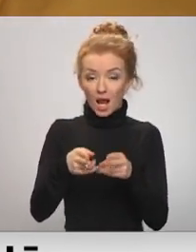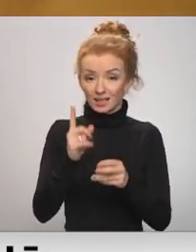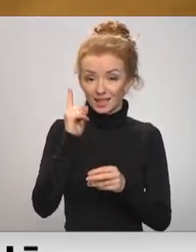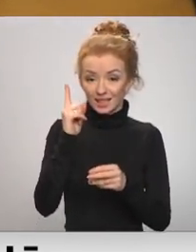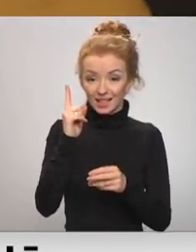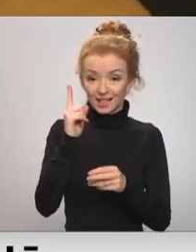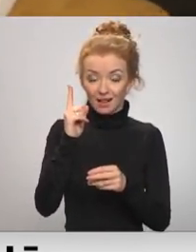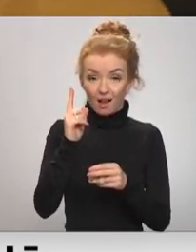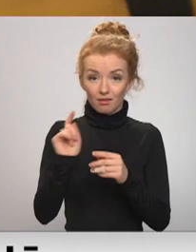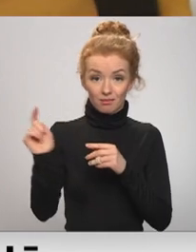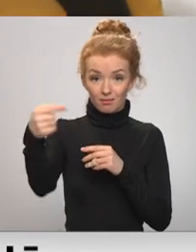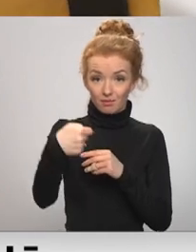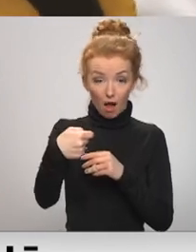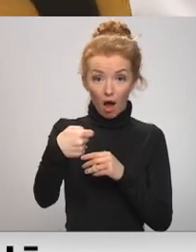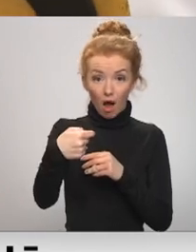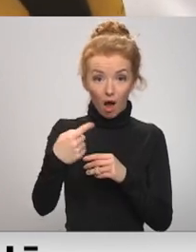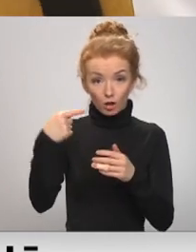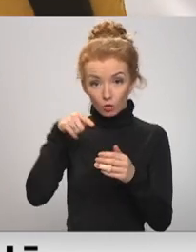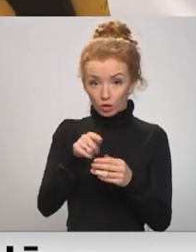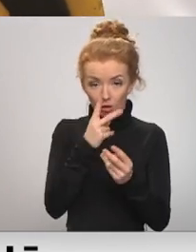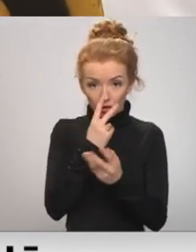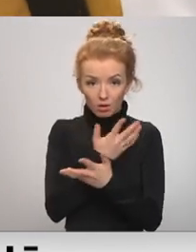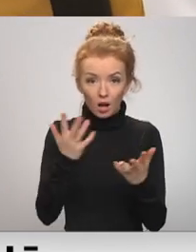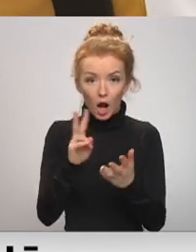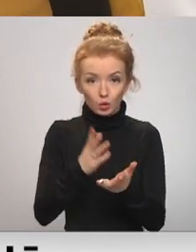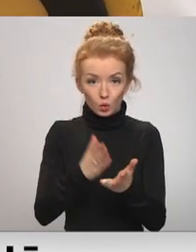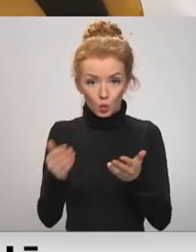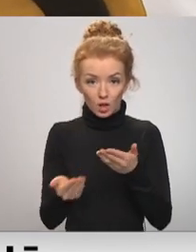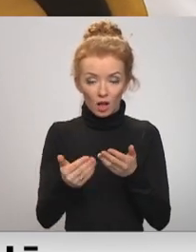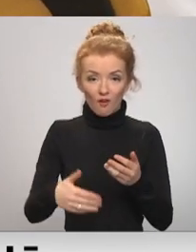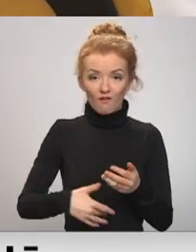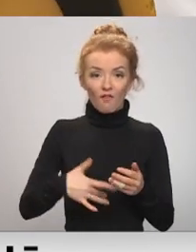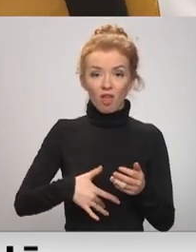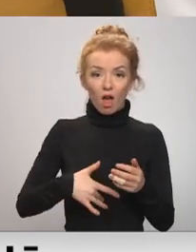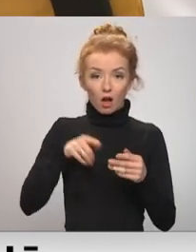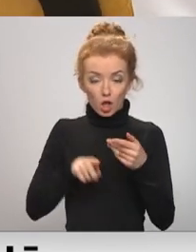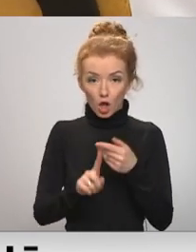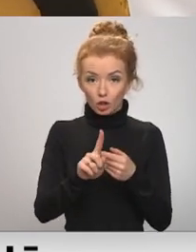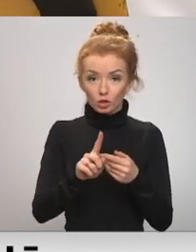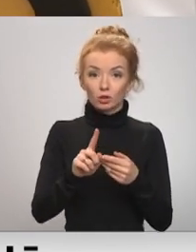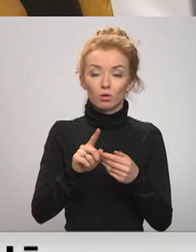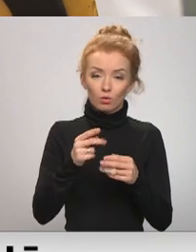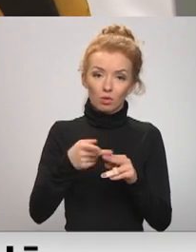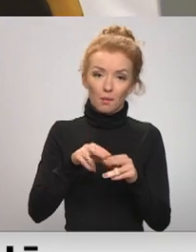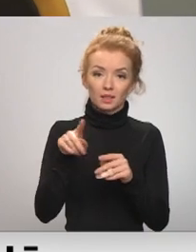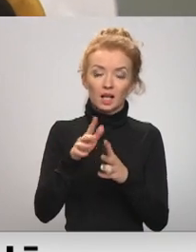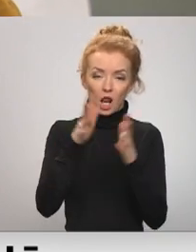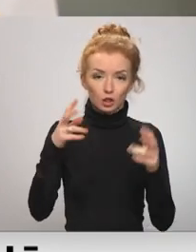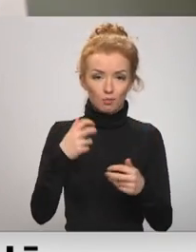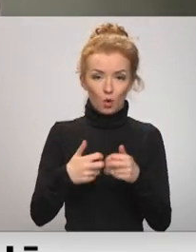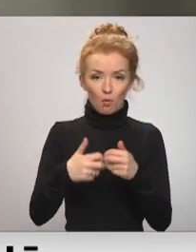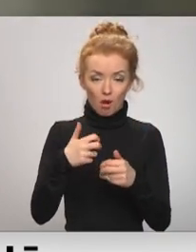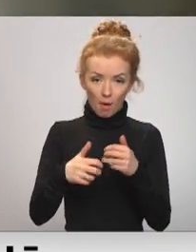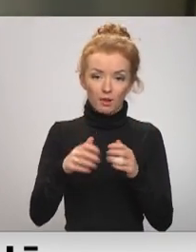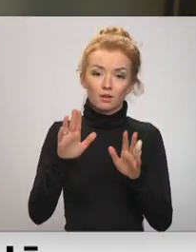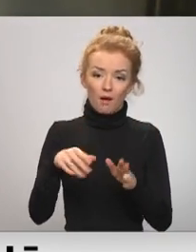no šitās puses, mēs nekādīgi nevaram nokontrolēt, kas notiek vēderā iekšpusē, un tur ir tās neglābjumās problēmas, kas noved